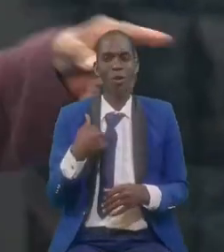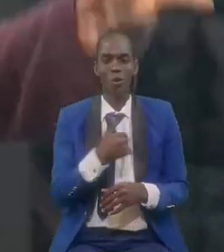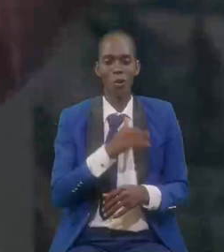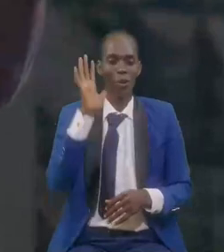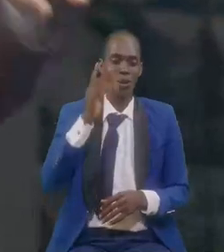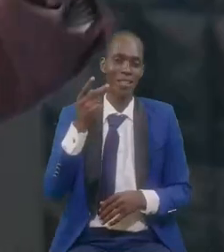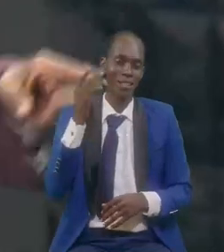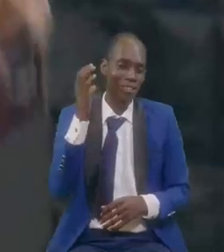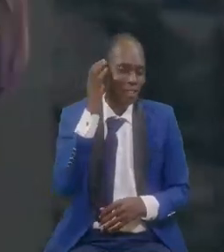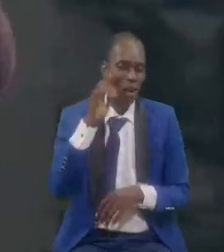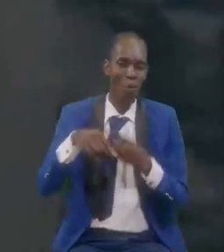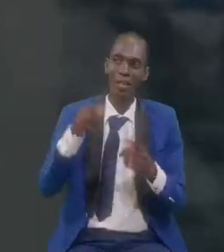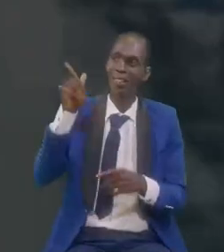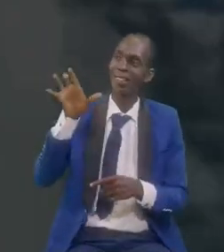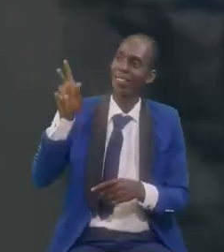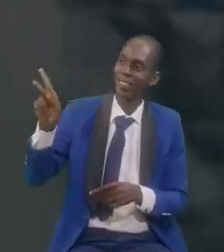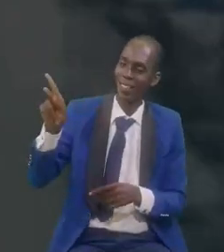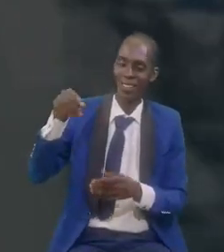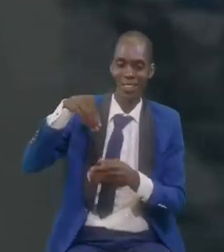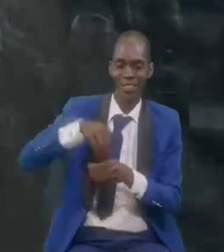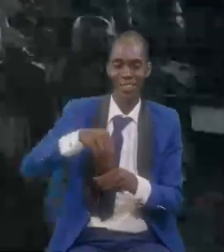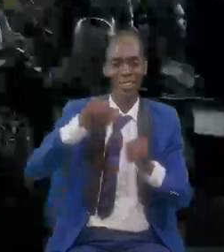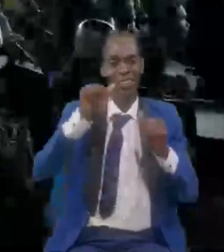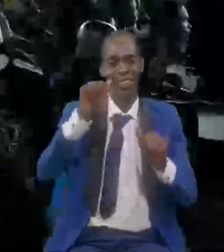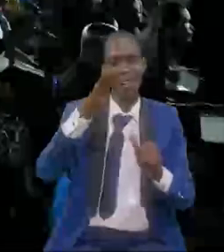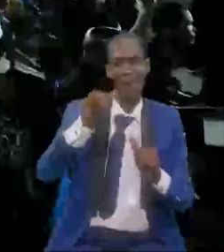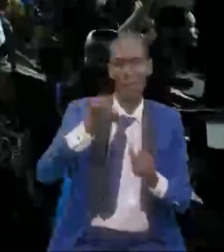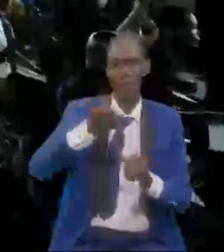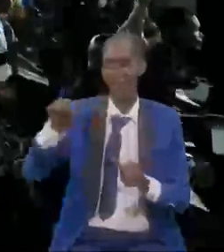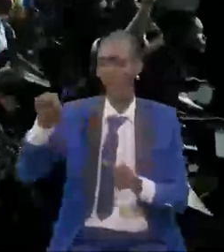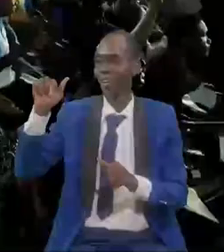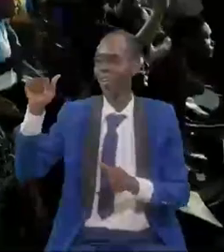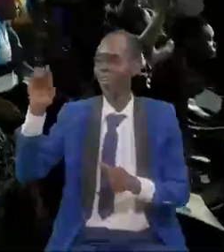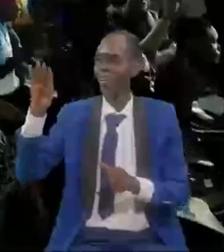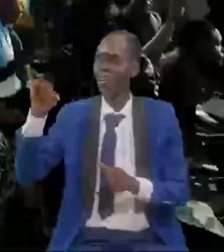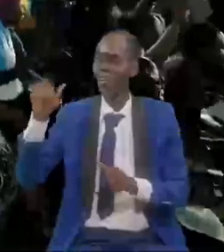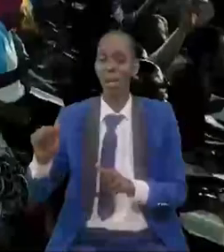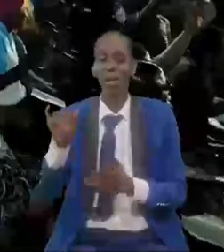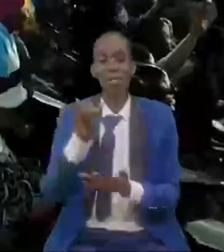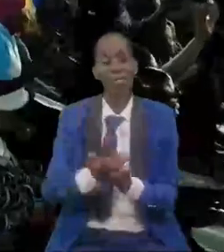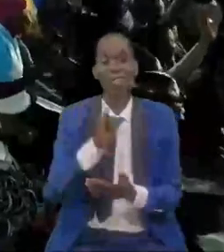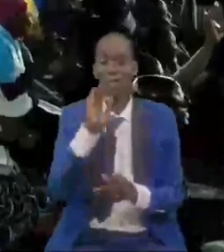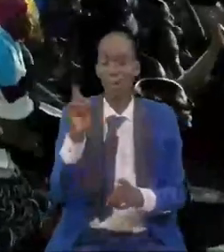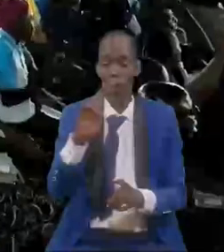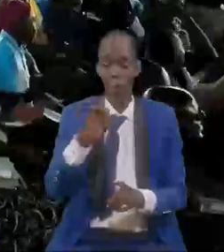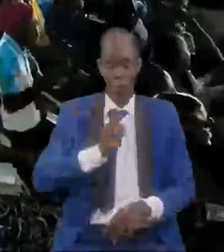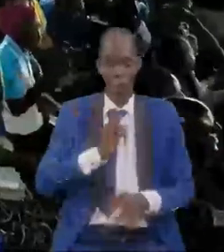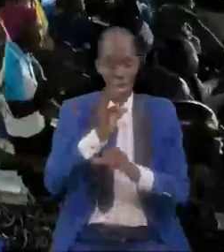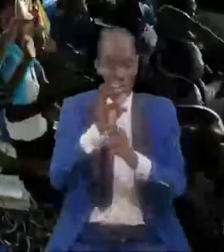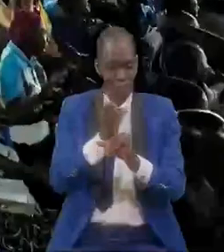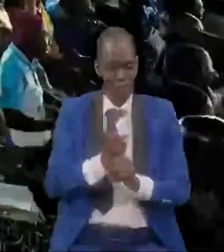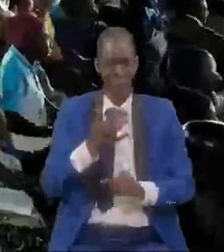JCK, Abba, Abia. C'est là où j'ai reçu mon